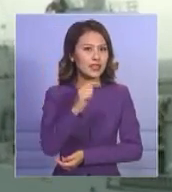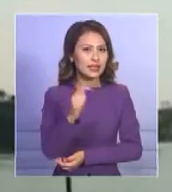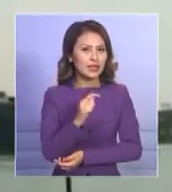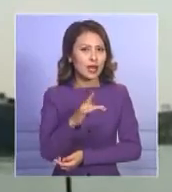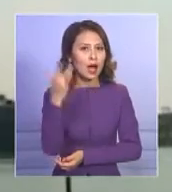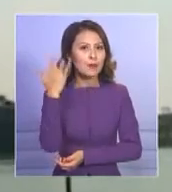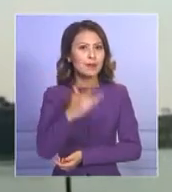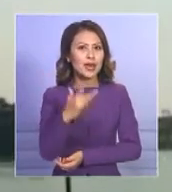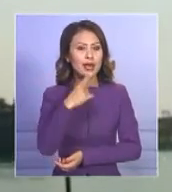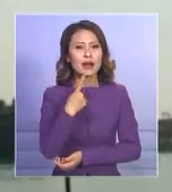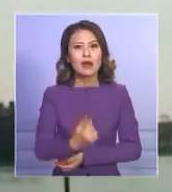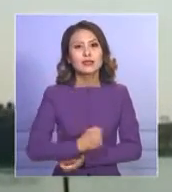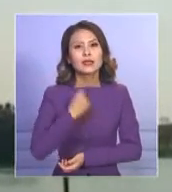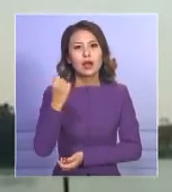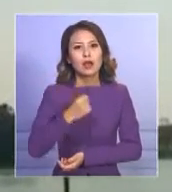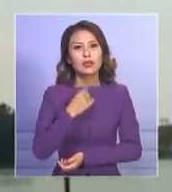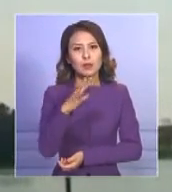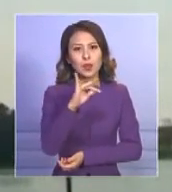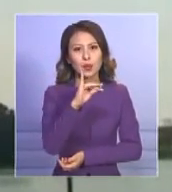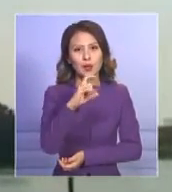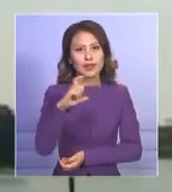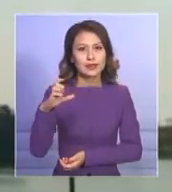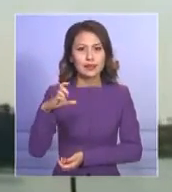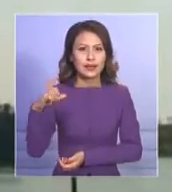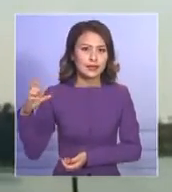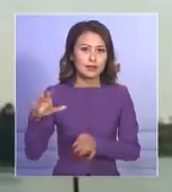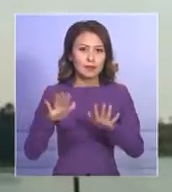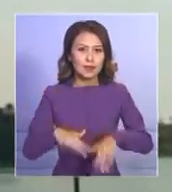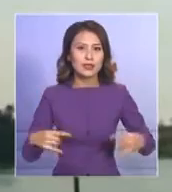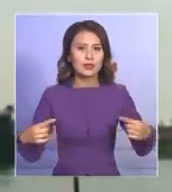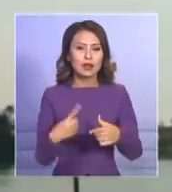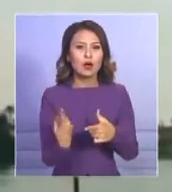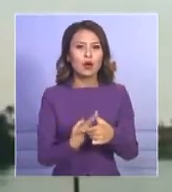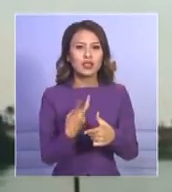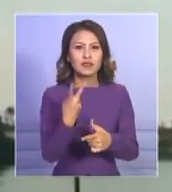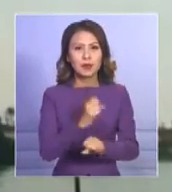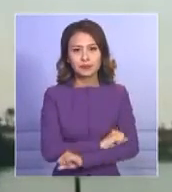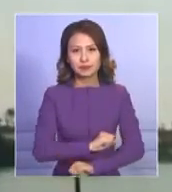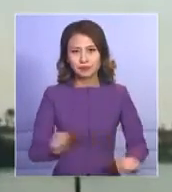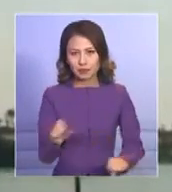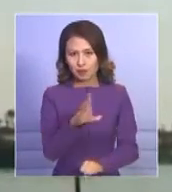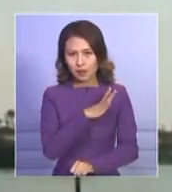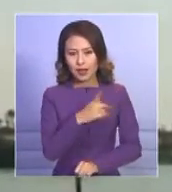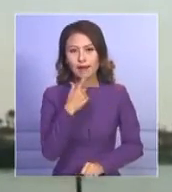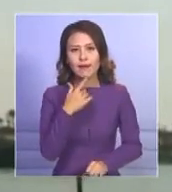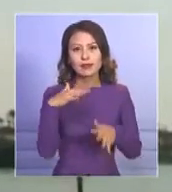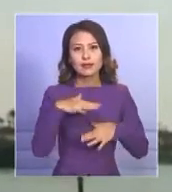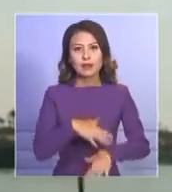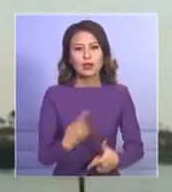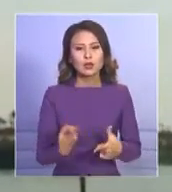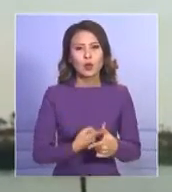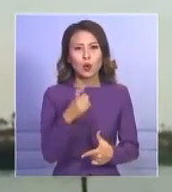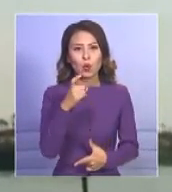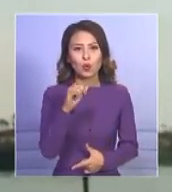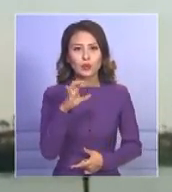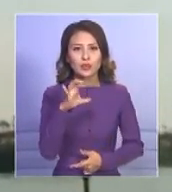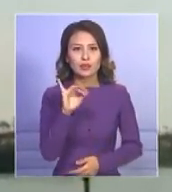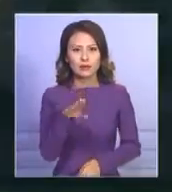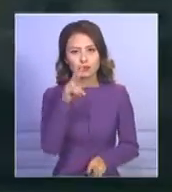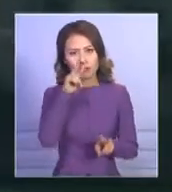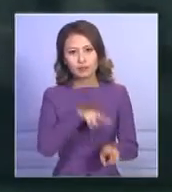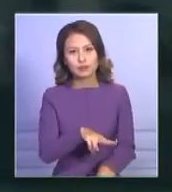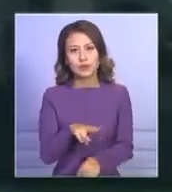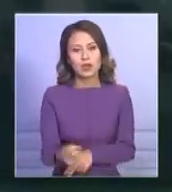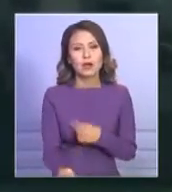күні америкалық әскери теңіз күштерінің USS Mason кемесіне қарай 2 зымыран атылды. Олар Қызыл теңіздің хуситтер бақылауындағы аумағынан